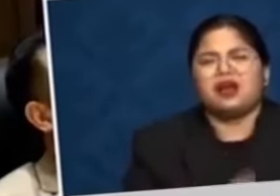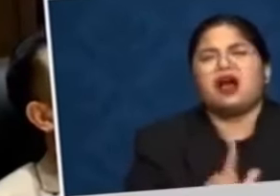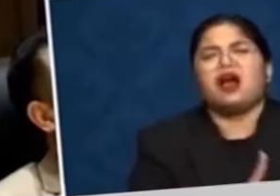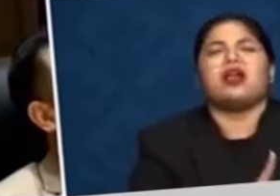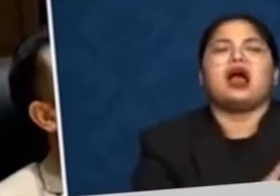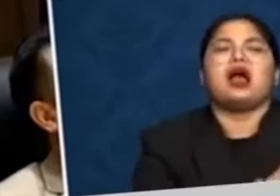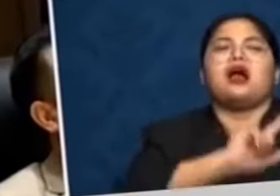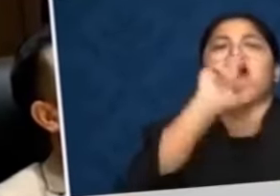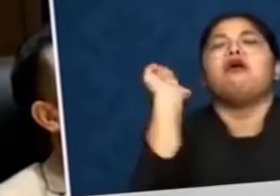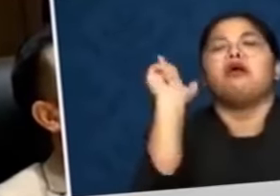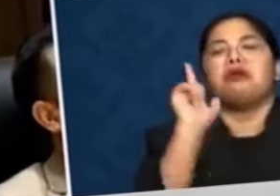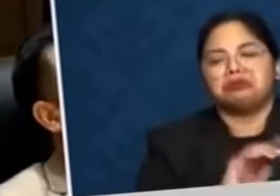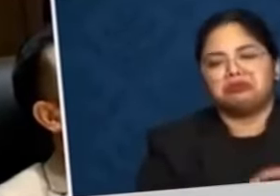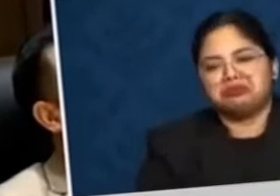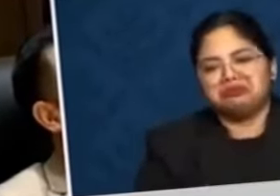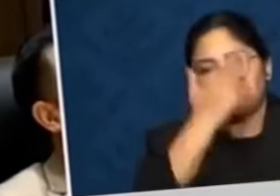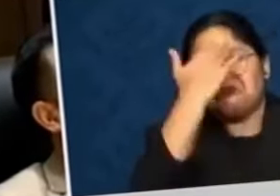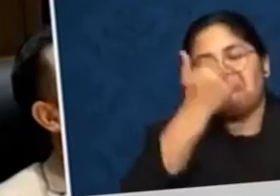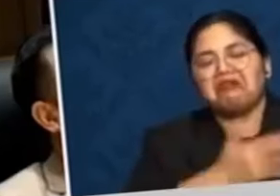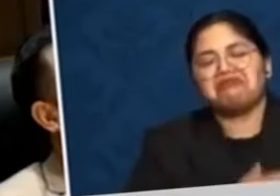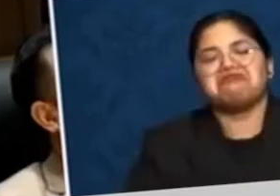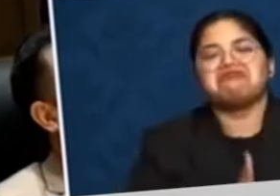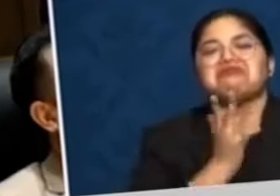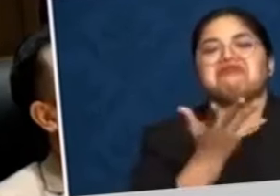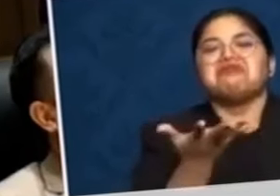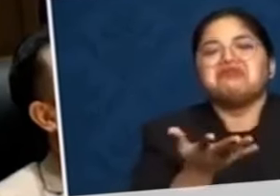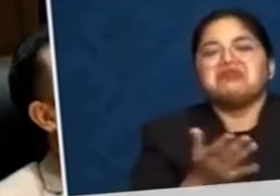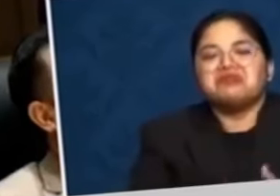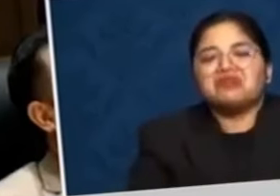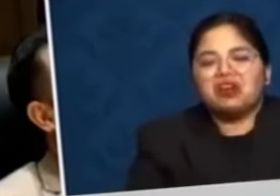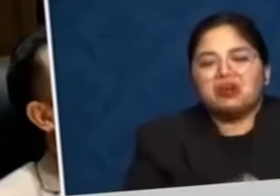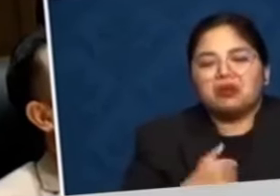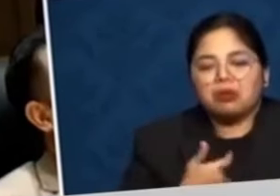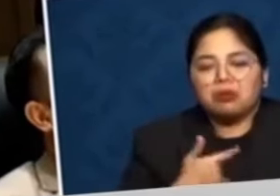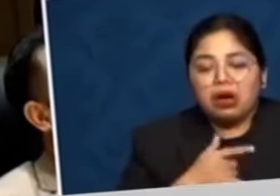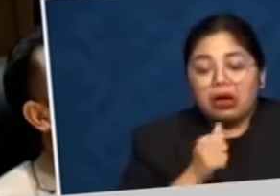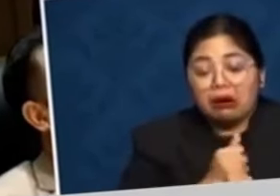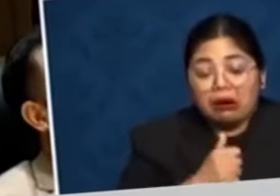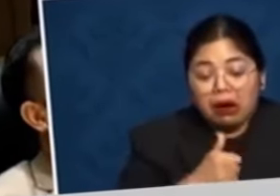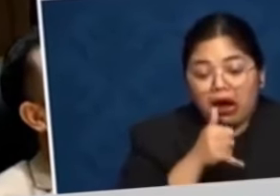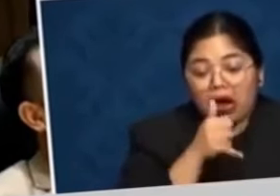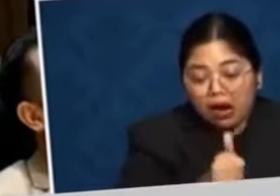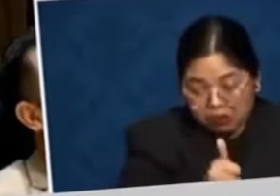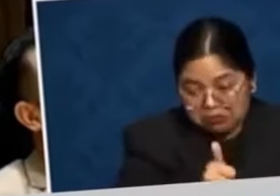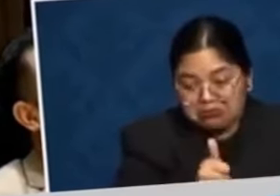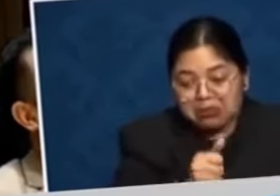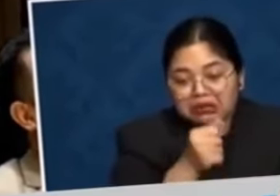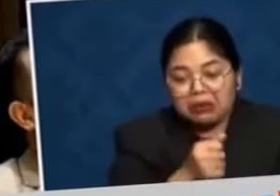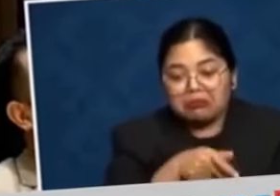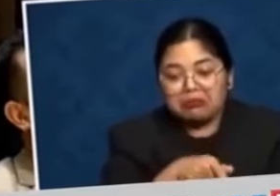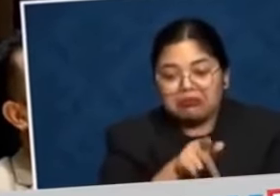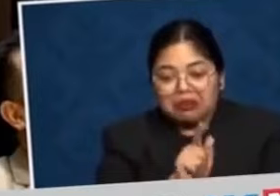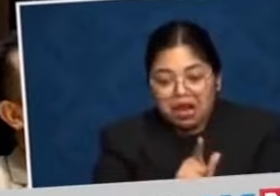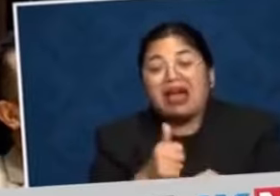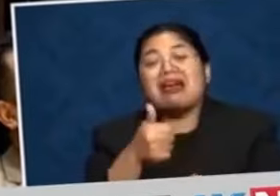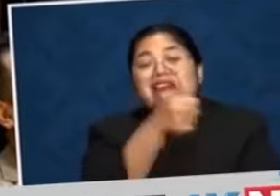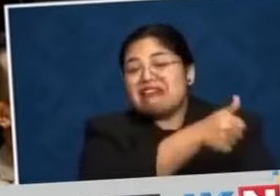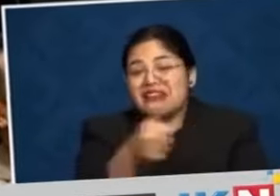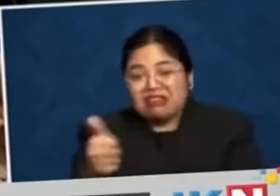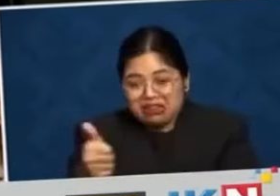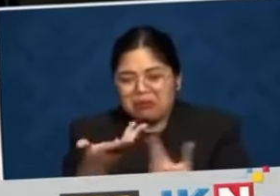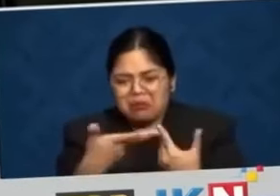ศักดิ์ศรีถ้าหากว่าท่านเข้าไปตามตอกออกตามประตูท่านเข้าไปนั้นเนี่ยได้รับการต้อนรับอย่างดีในการไปส